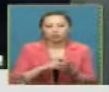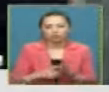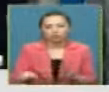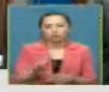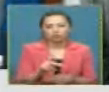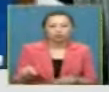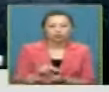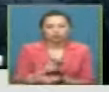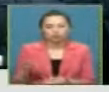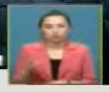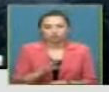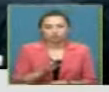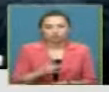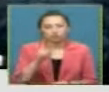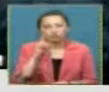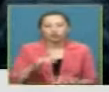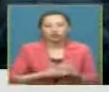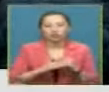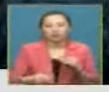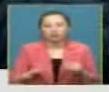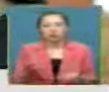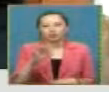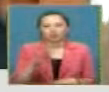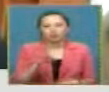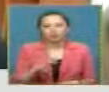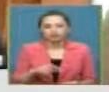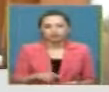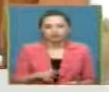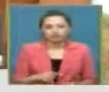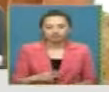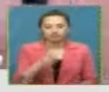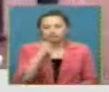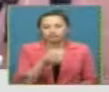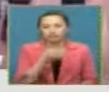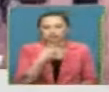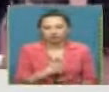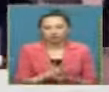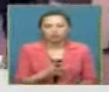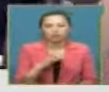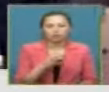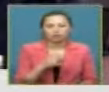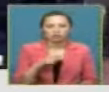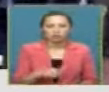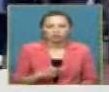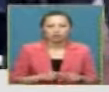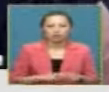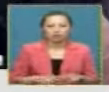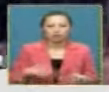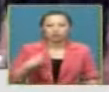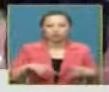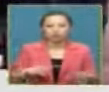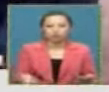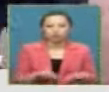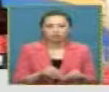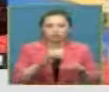қажеттілігі ескертілді. Жасыл алаң мен жанкүйерлер секторлары ғана қос маманның көңілінен шықты. Алайда команда топтық кезеңге шығып жатса, онда